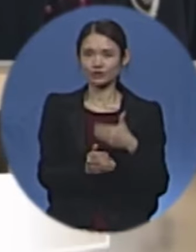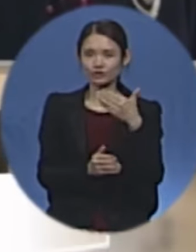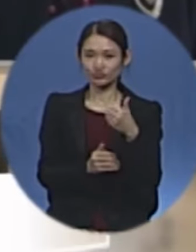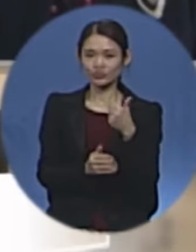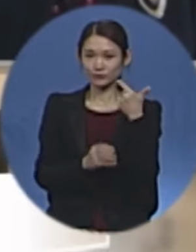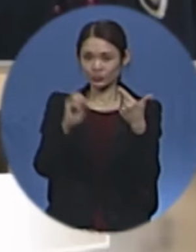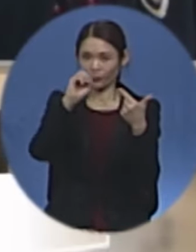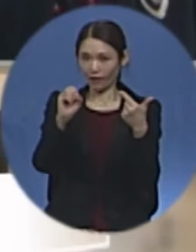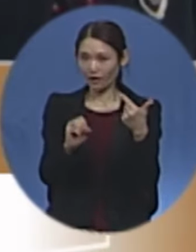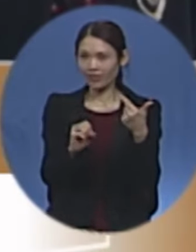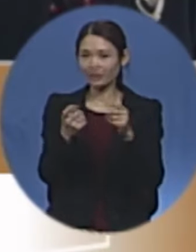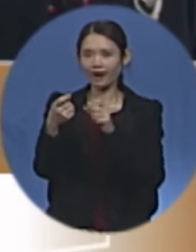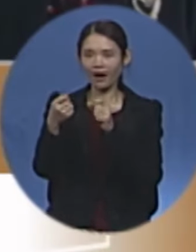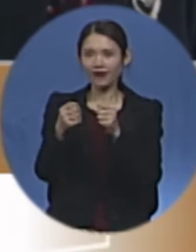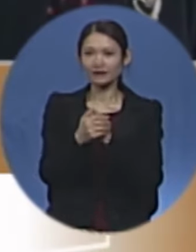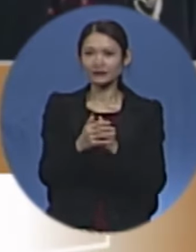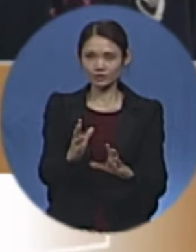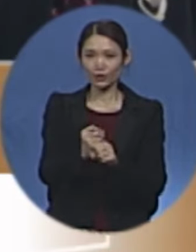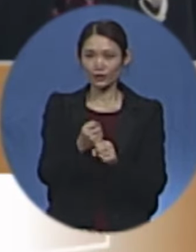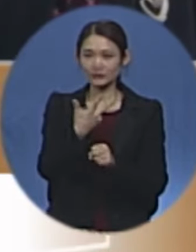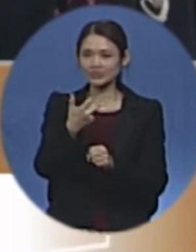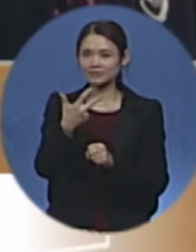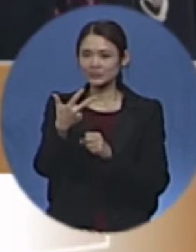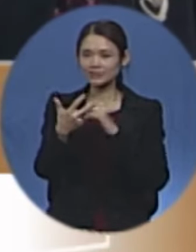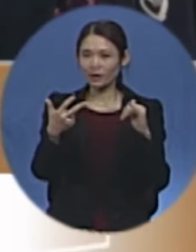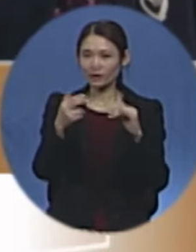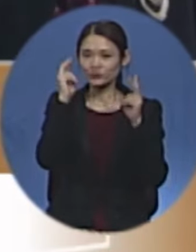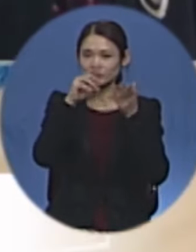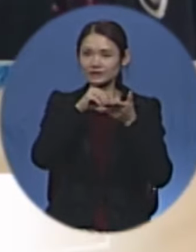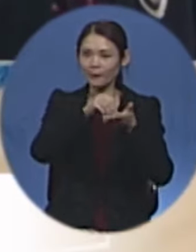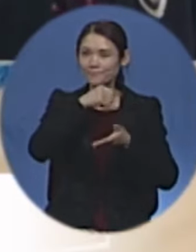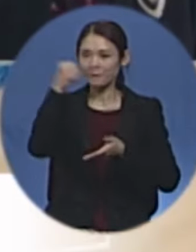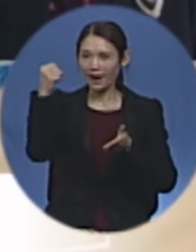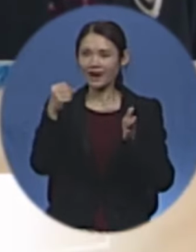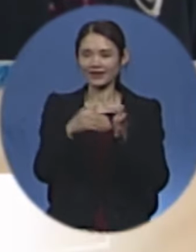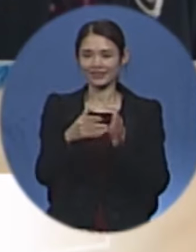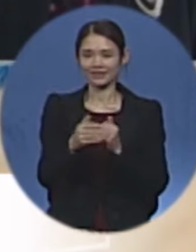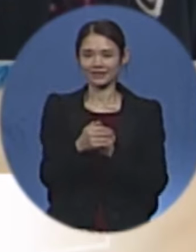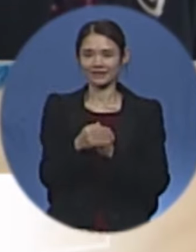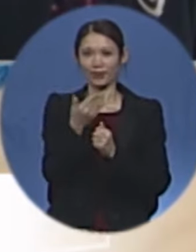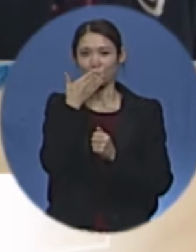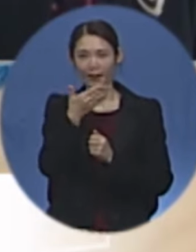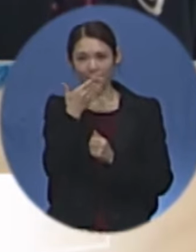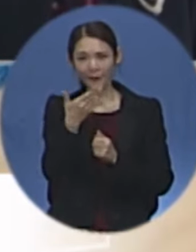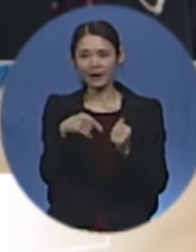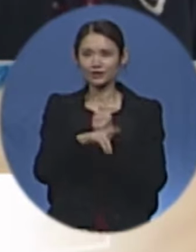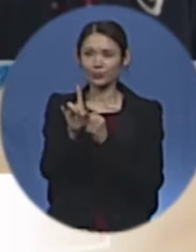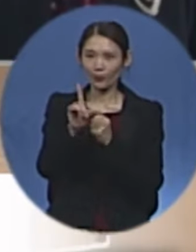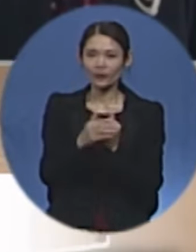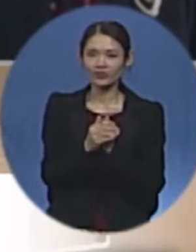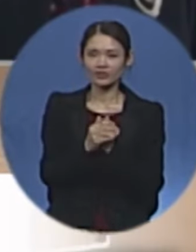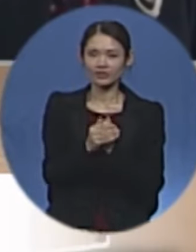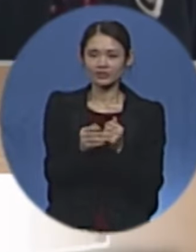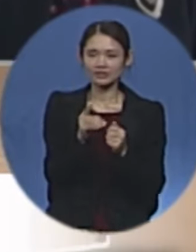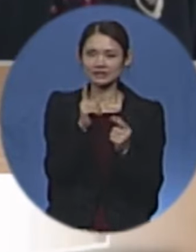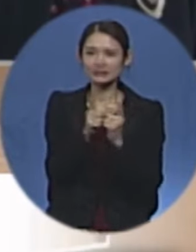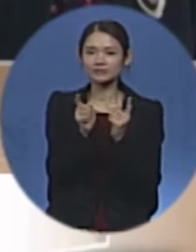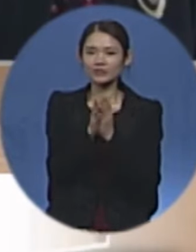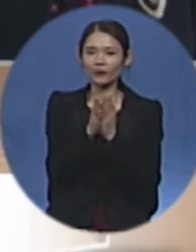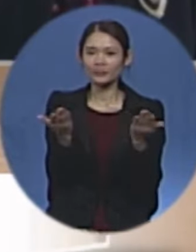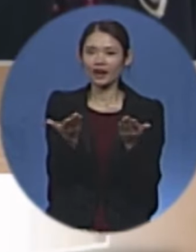96%에 해당하는 77명이 취업으로 성공했는데요. 그렇게 할 수 있었던 이유는 실제 작업